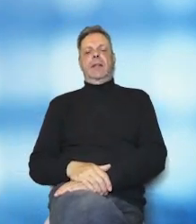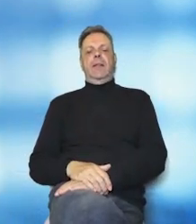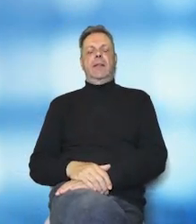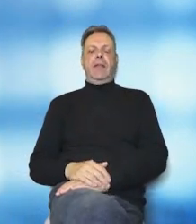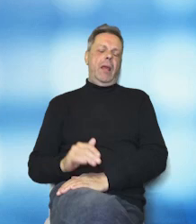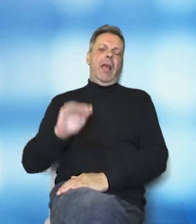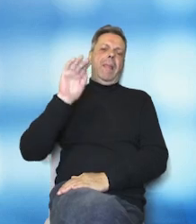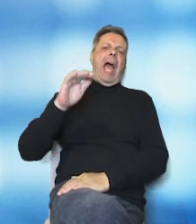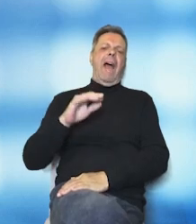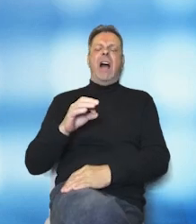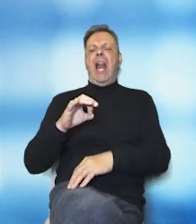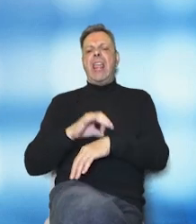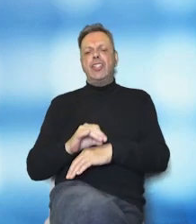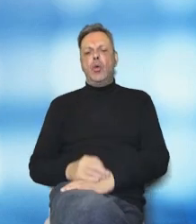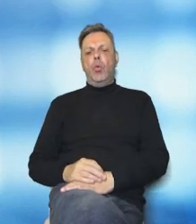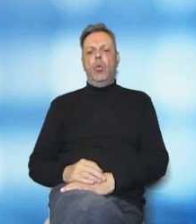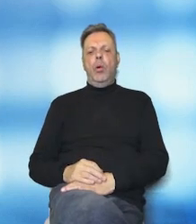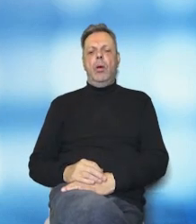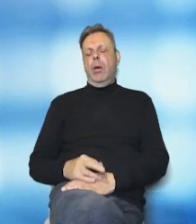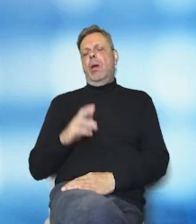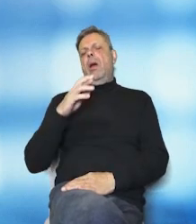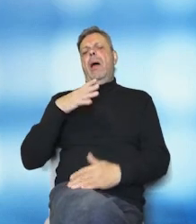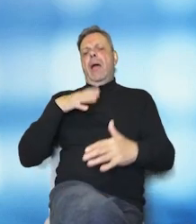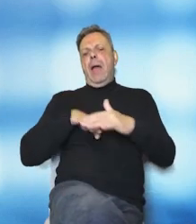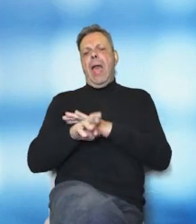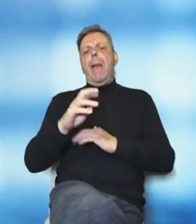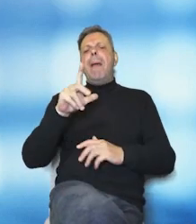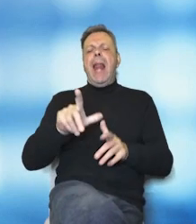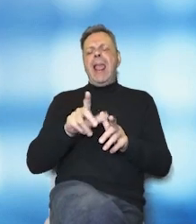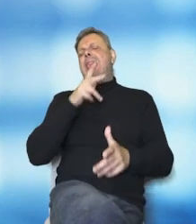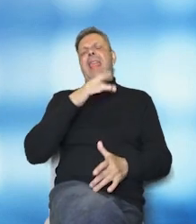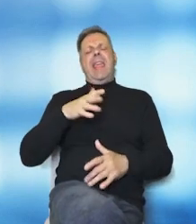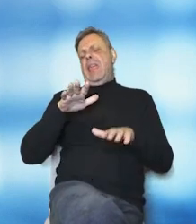najava liječniku uglavnom e-mailom. Ili